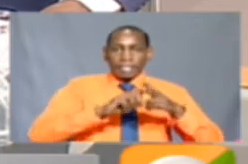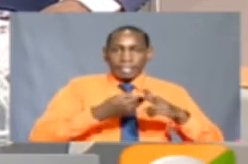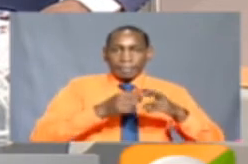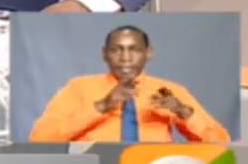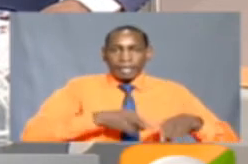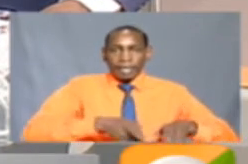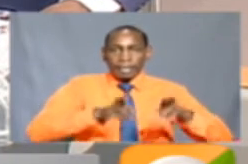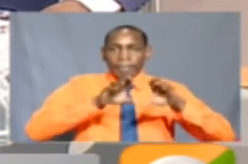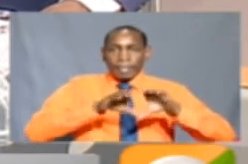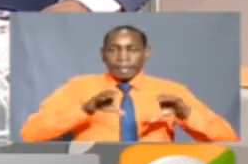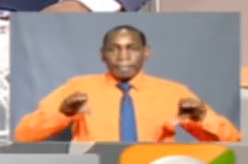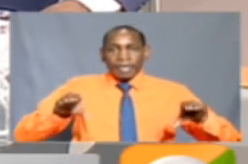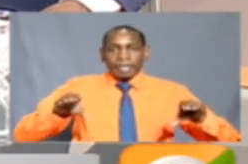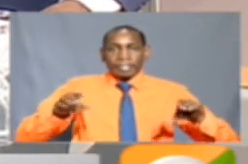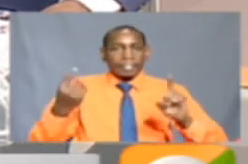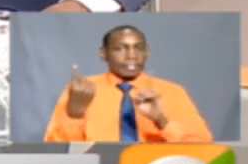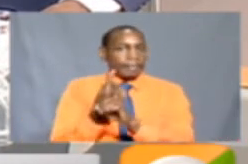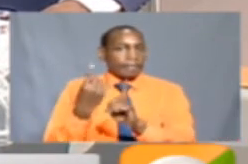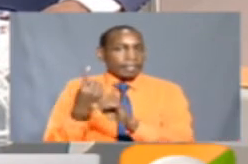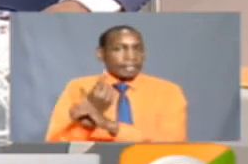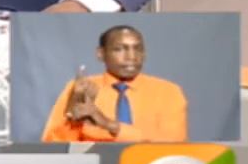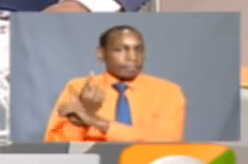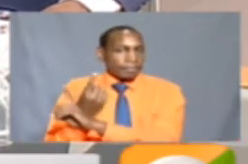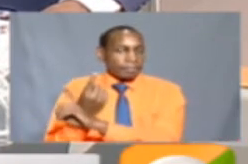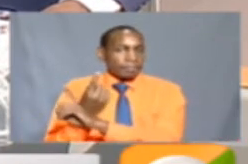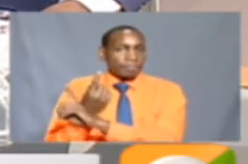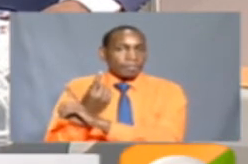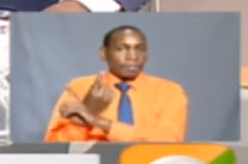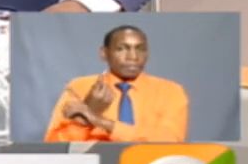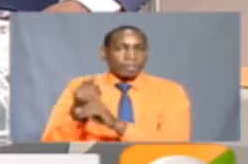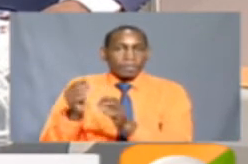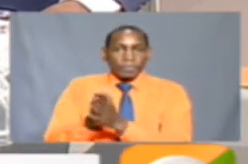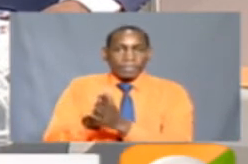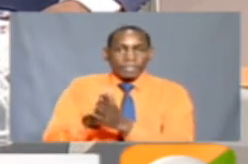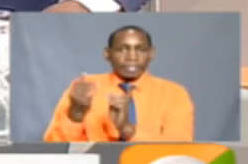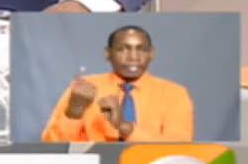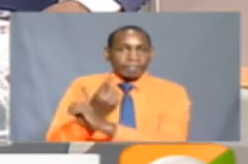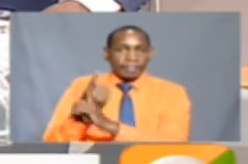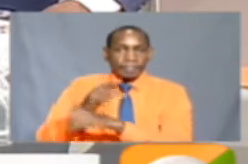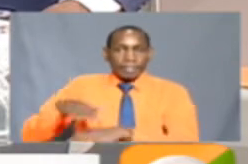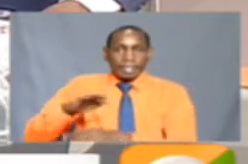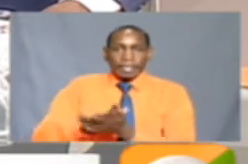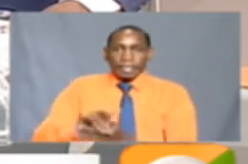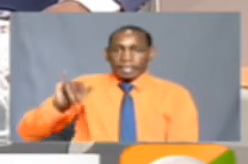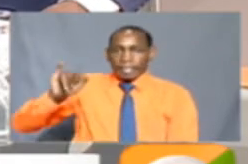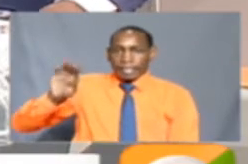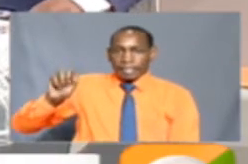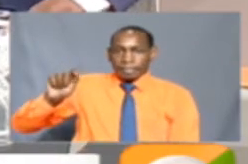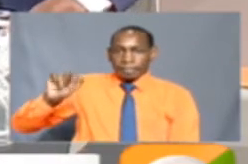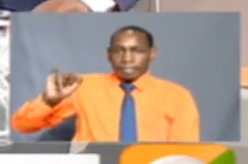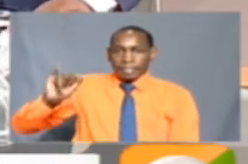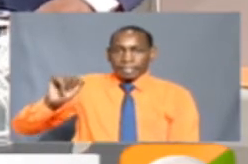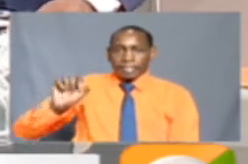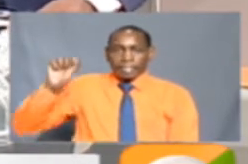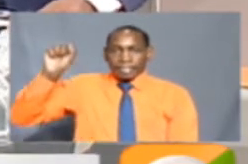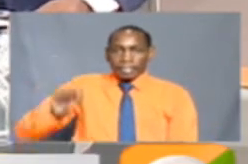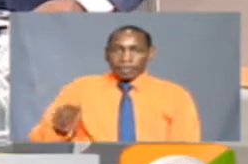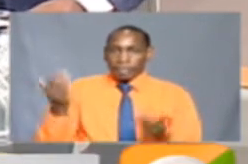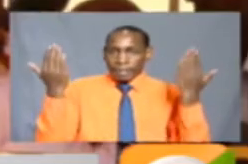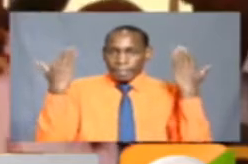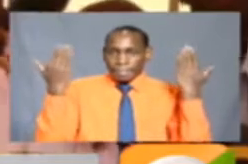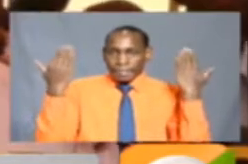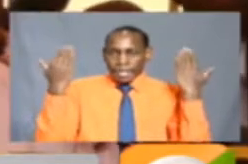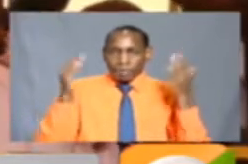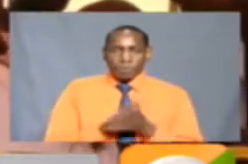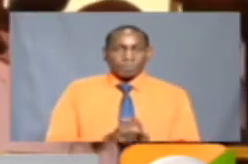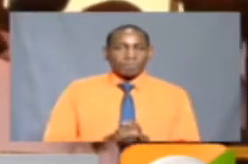za soko la Mwichiune, kieni, ndege na kanyakine huko imenti kusini kaunti ya Meru. We are